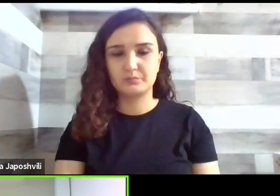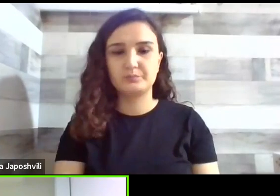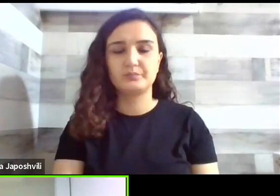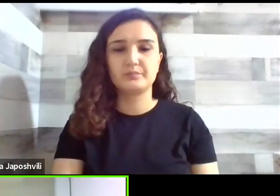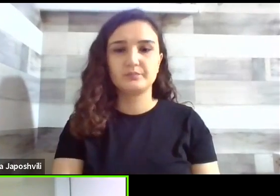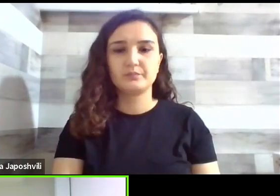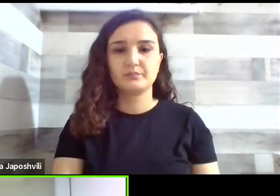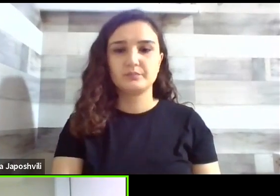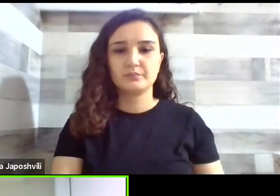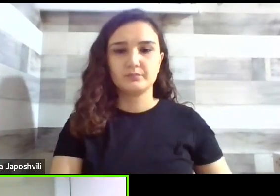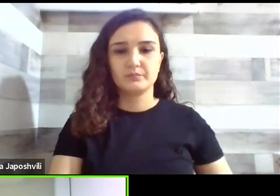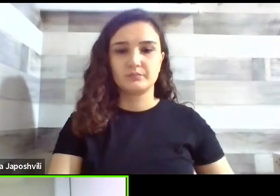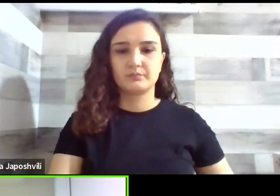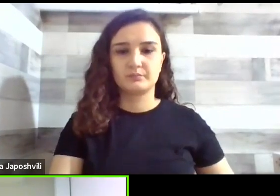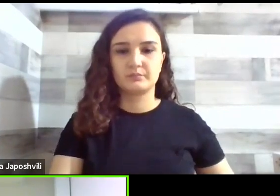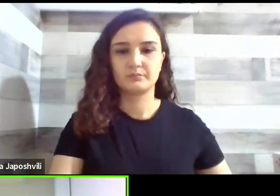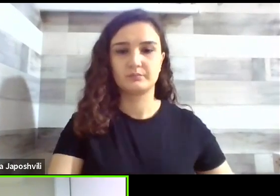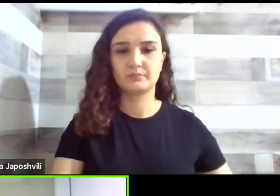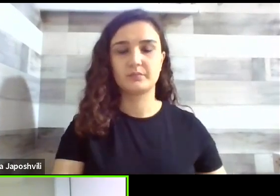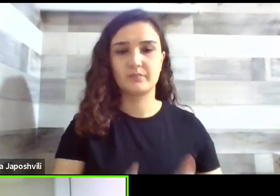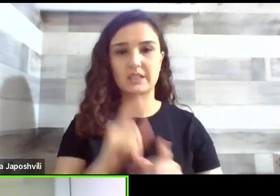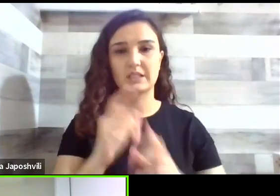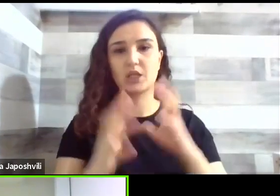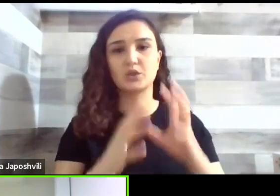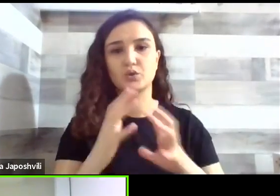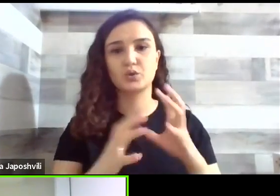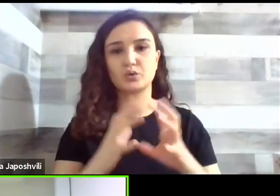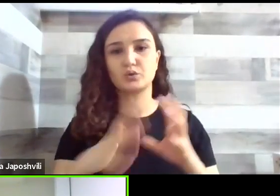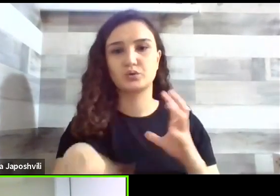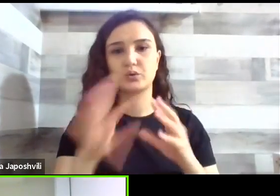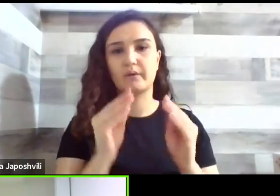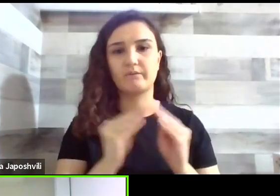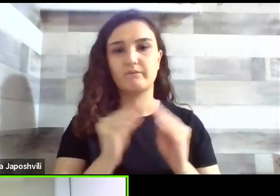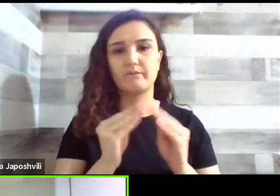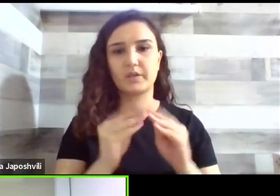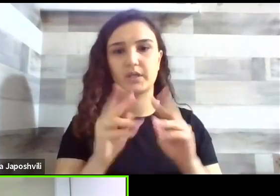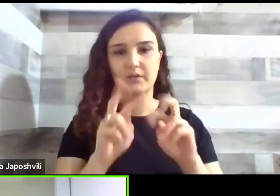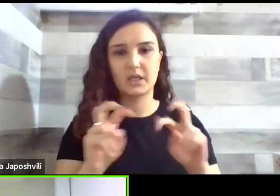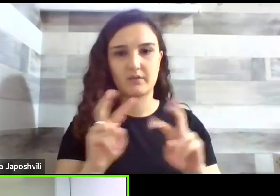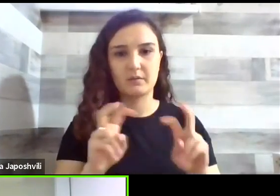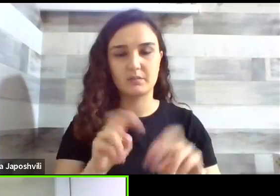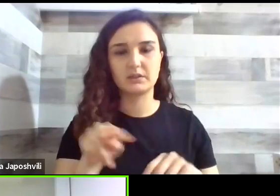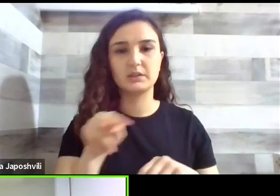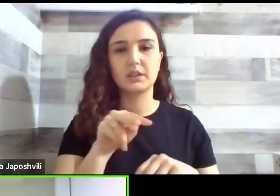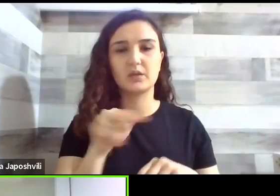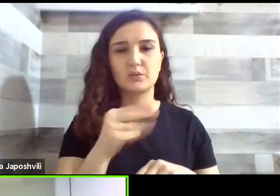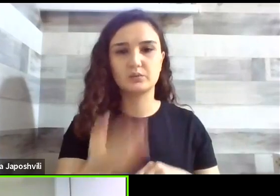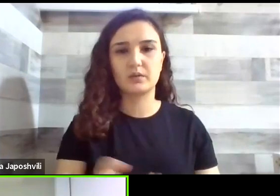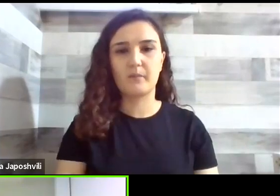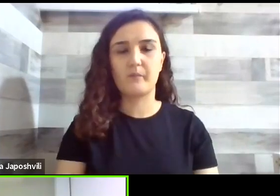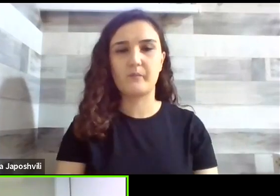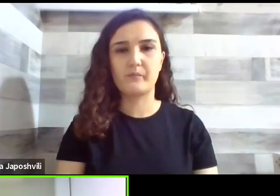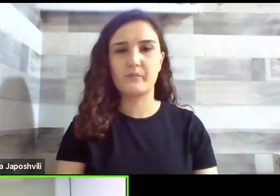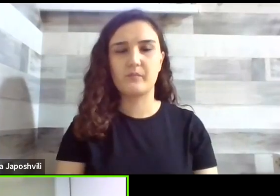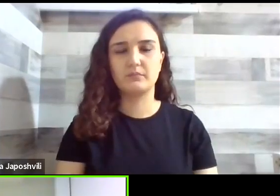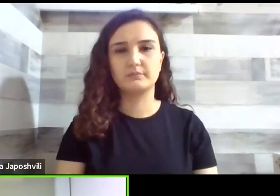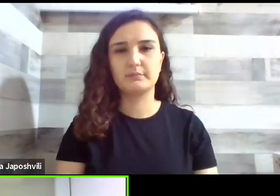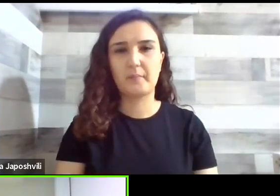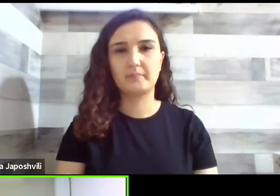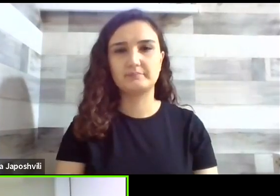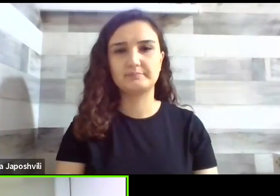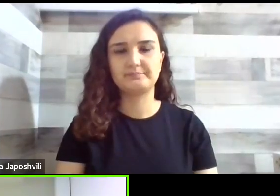ასევე დამუშავდა საერთაშორისო თქვა, იგივე კვლევები, ლიტერატურა, რომელიც